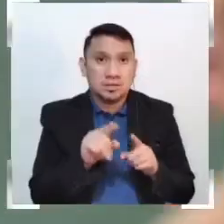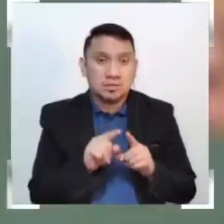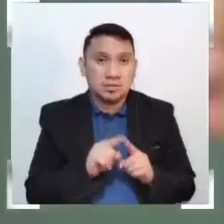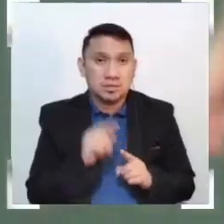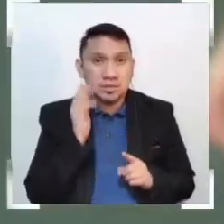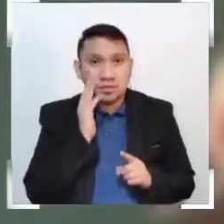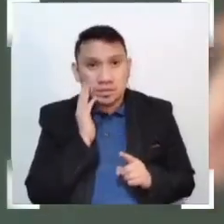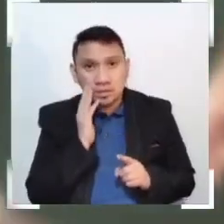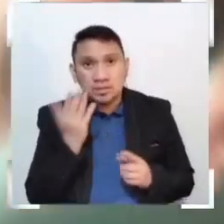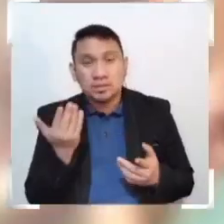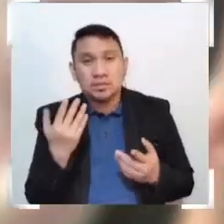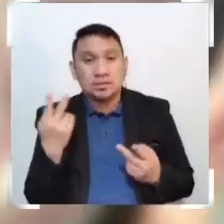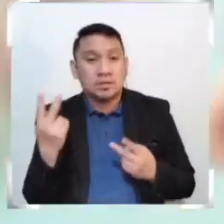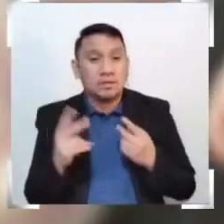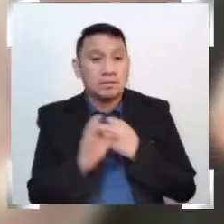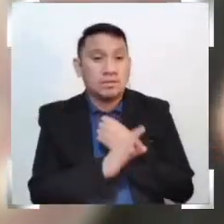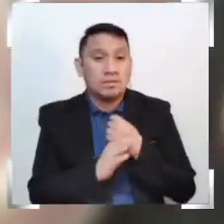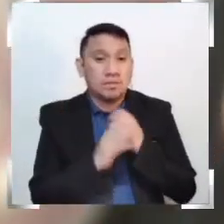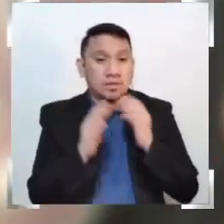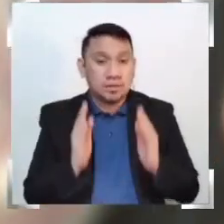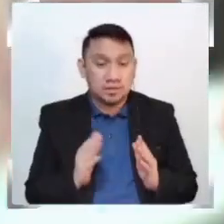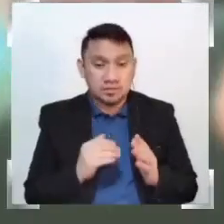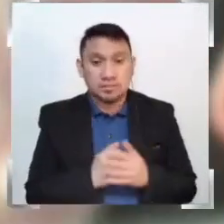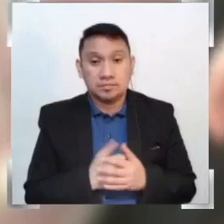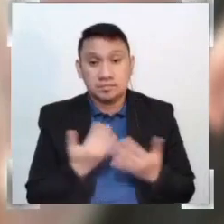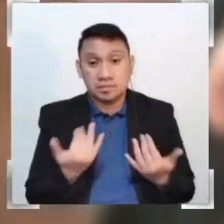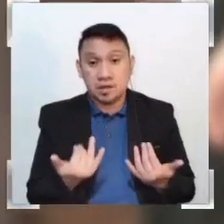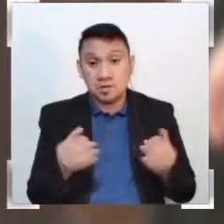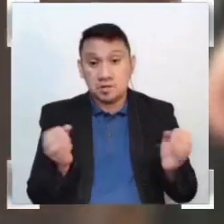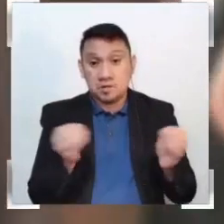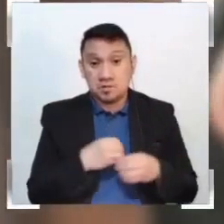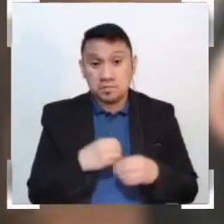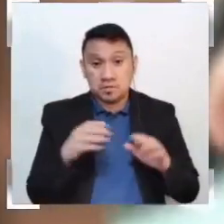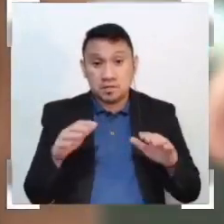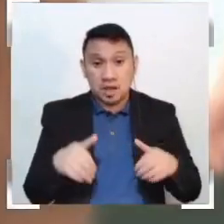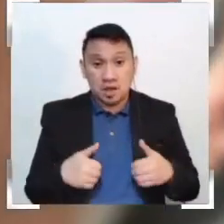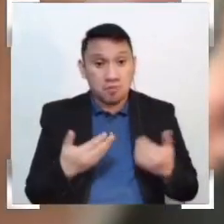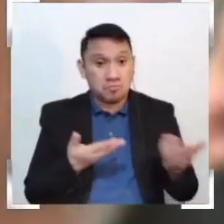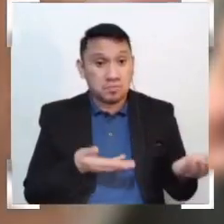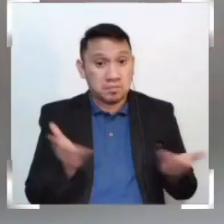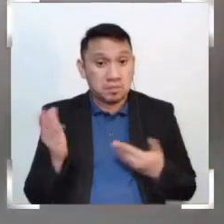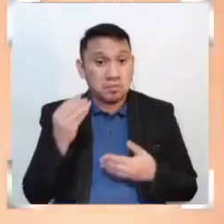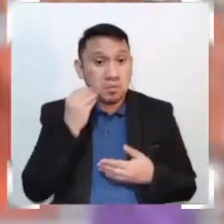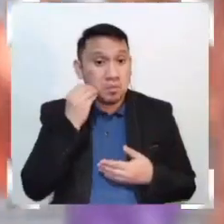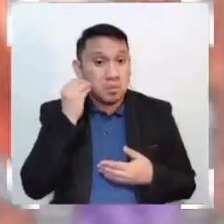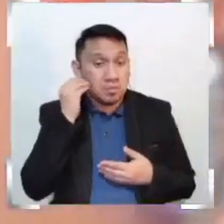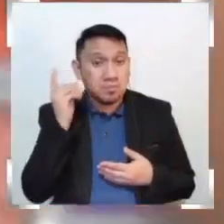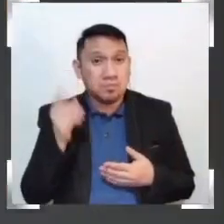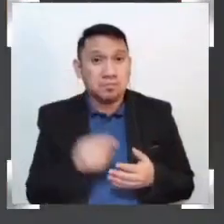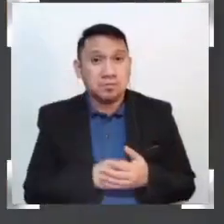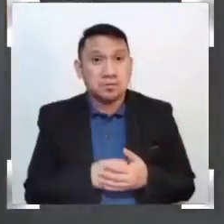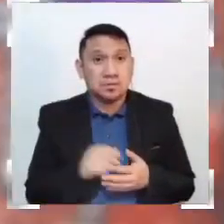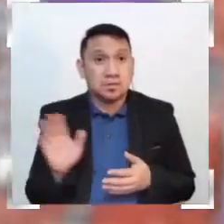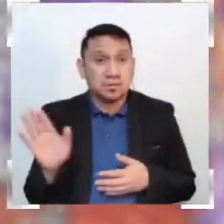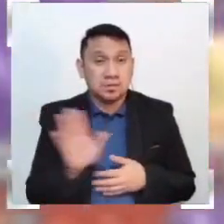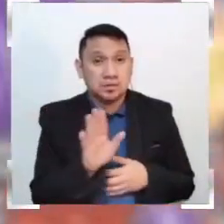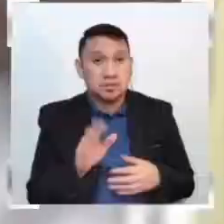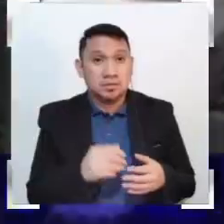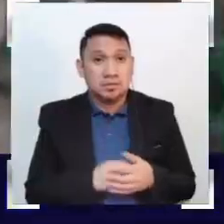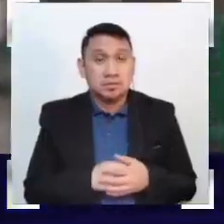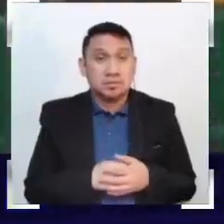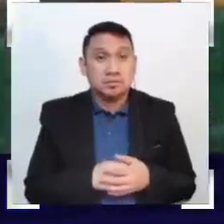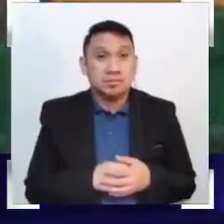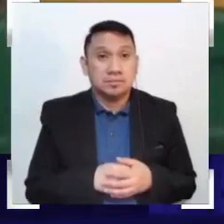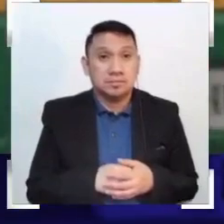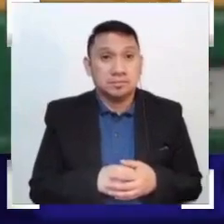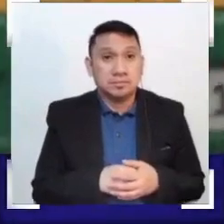natin. May naisip na paraan daw ang ahensya para mapauwi ng tuluyan sa probinsya ang kanilang mga nasasagip na katutubo.